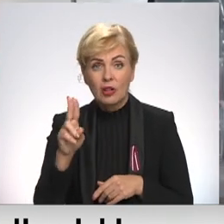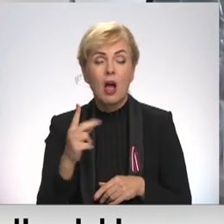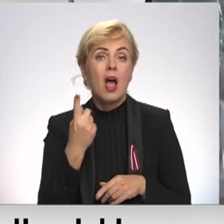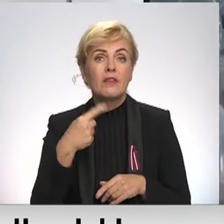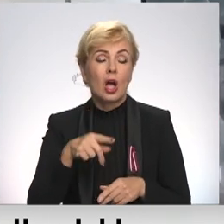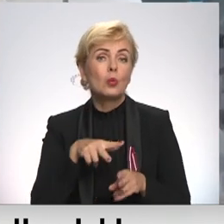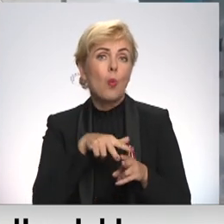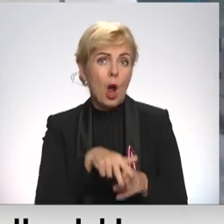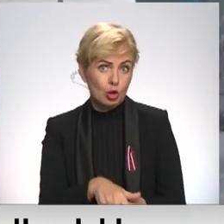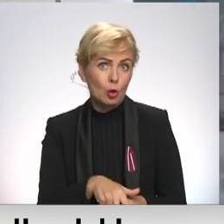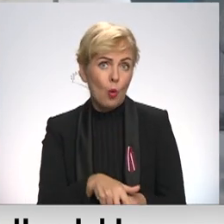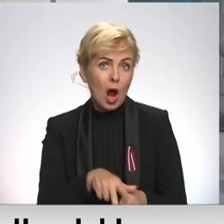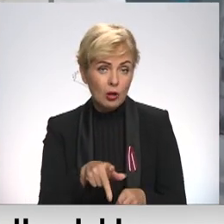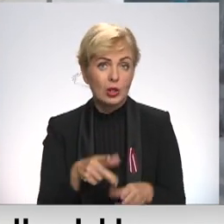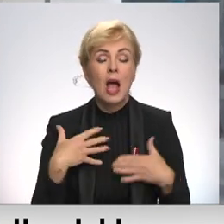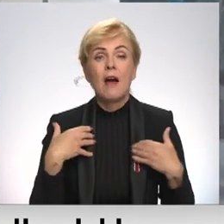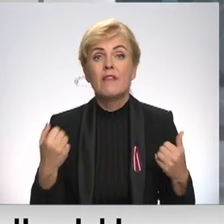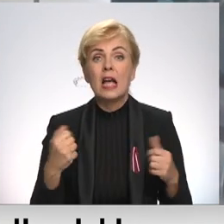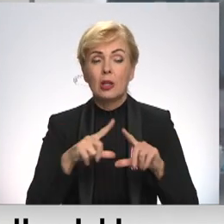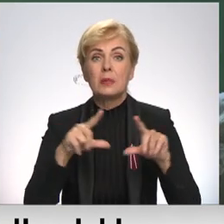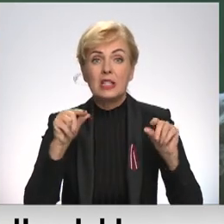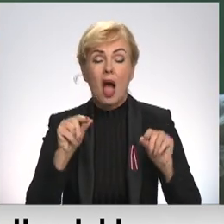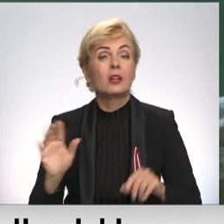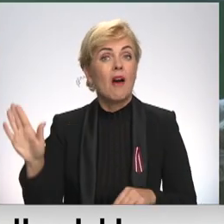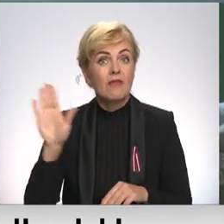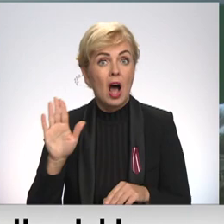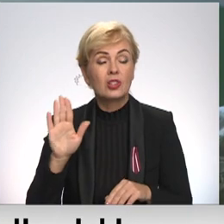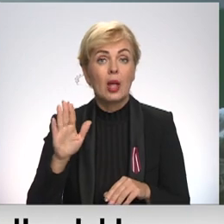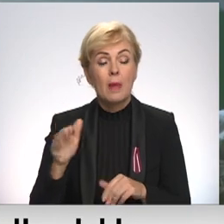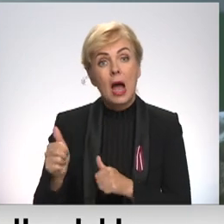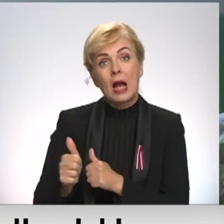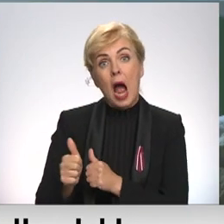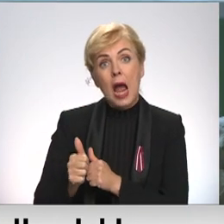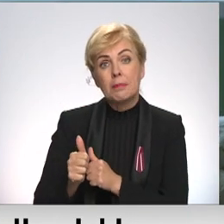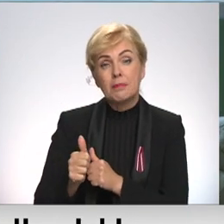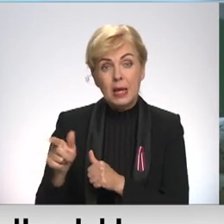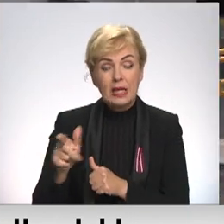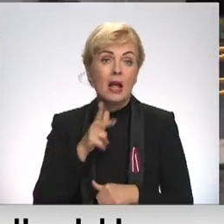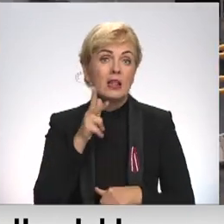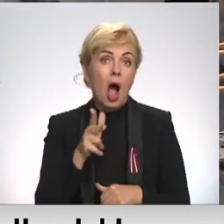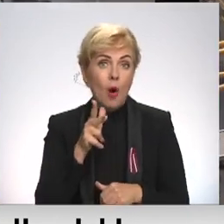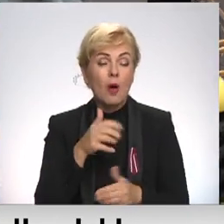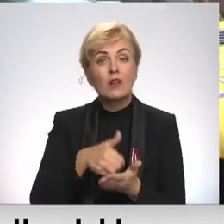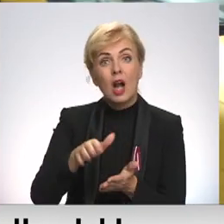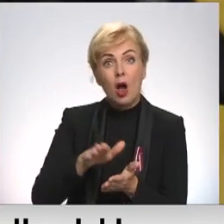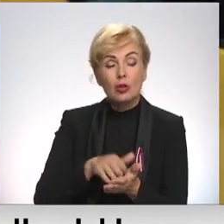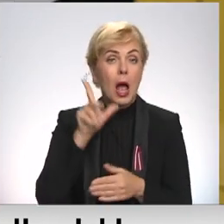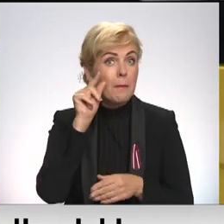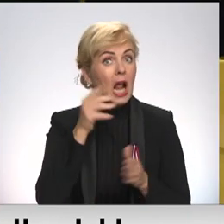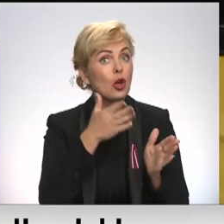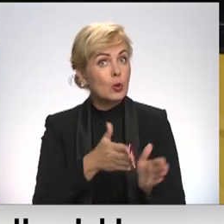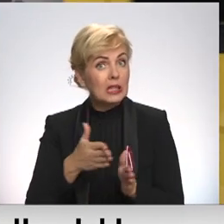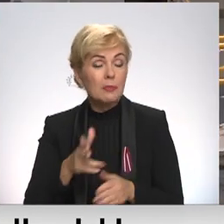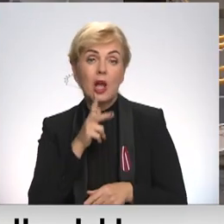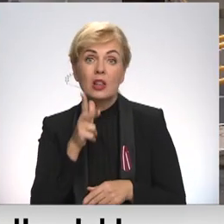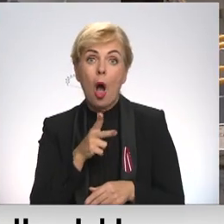no noslogotākajām veselības iestādēm valstī. Tuvākās kaimiņu slimnīcas Daugavpilī atrodas Krāslavā un Preiļos.